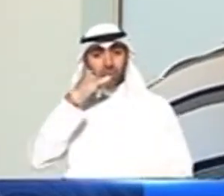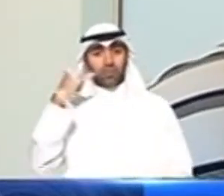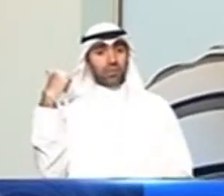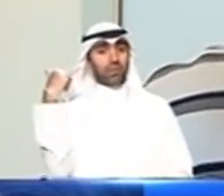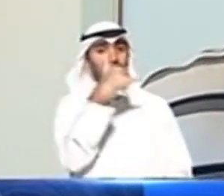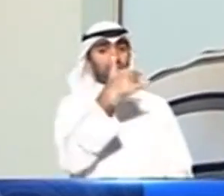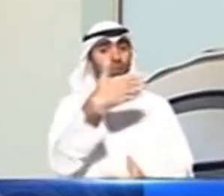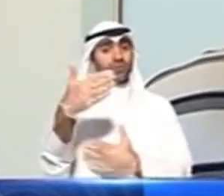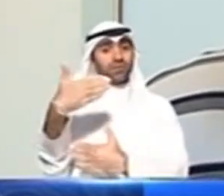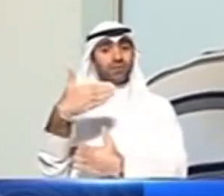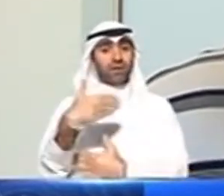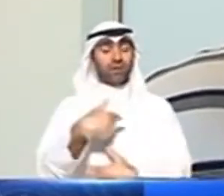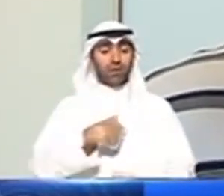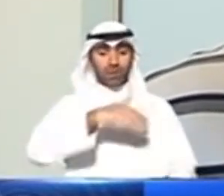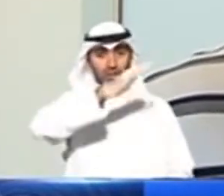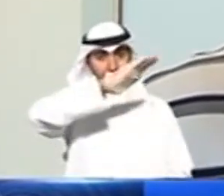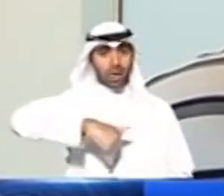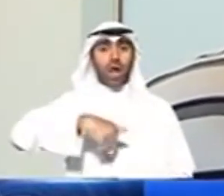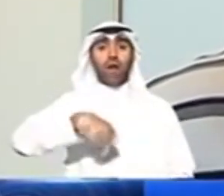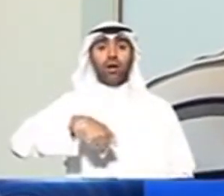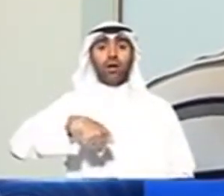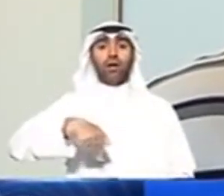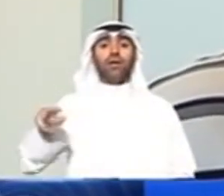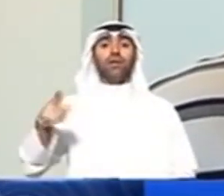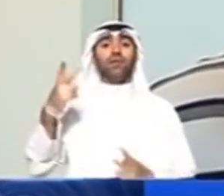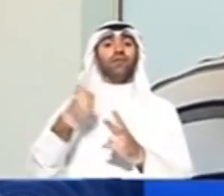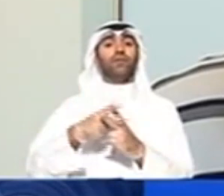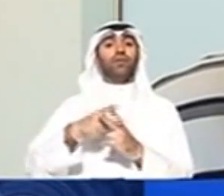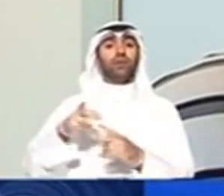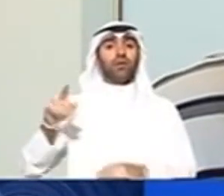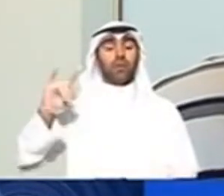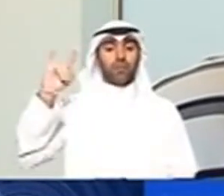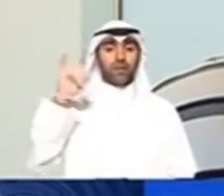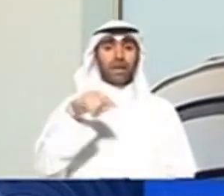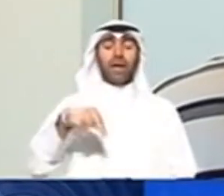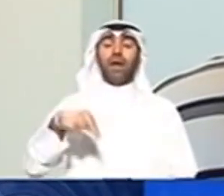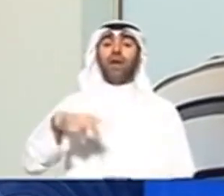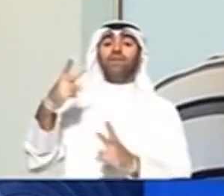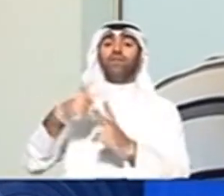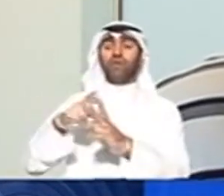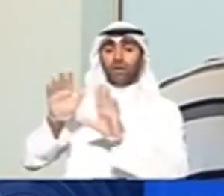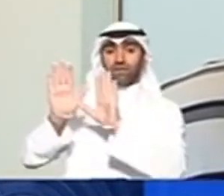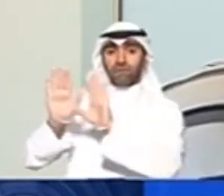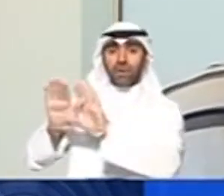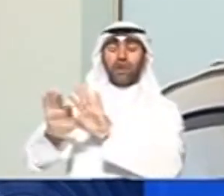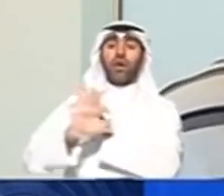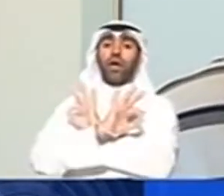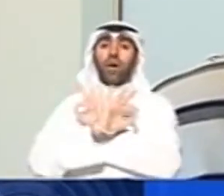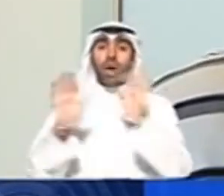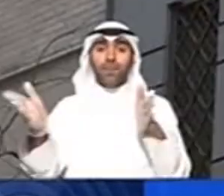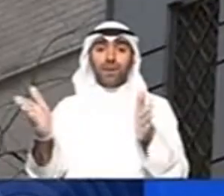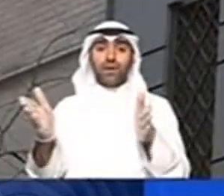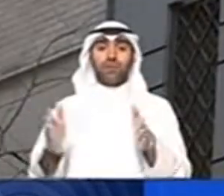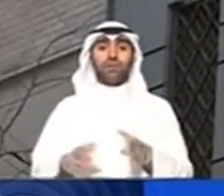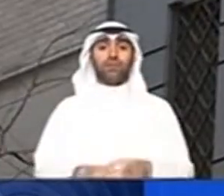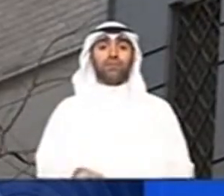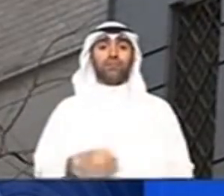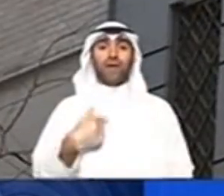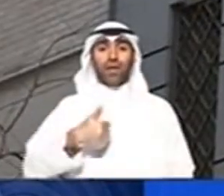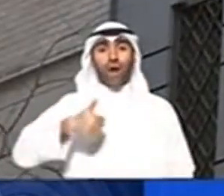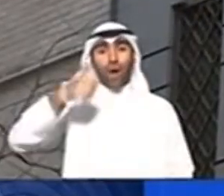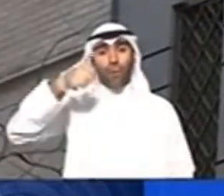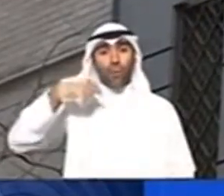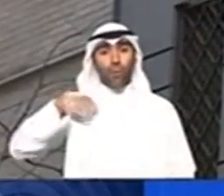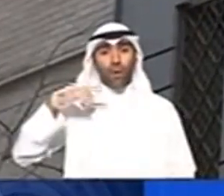نيويورك، وأول ما وصلنا المطار كان السكن محجوز وكل شيء كان متوفر الحمد لله. وتناشد